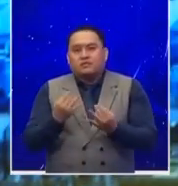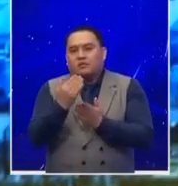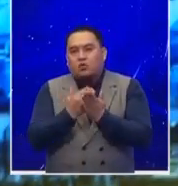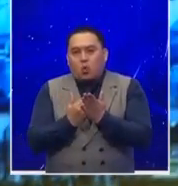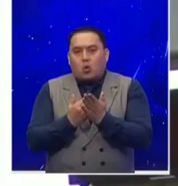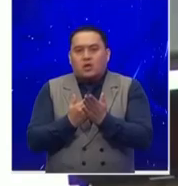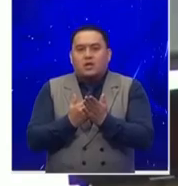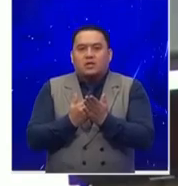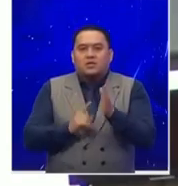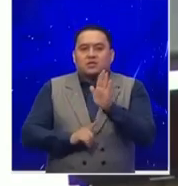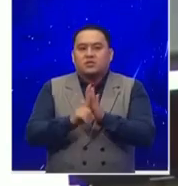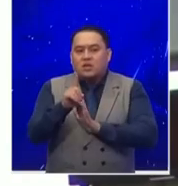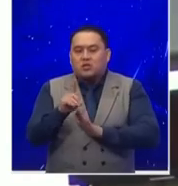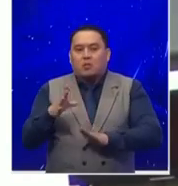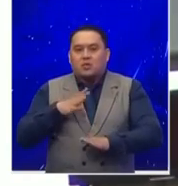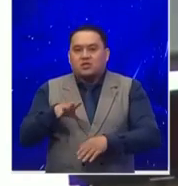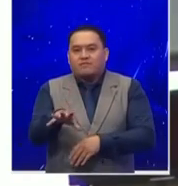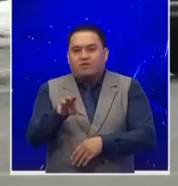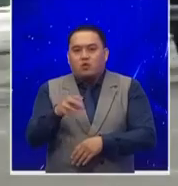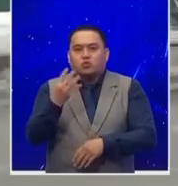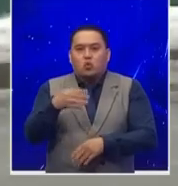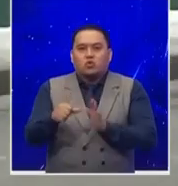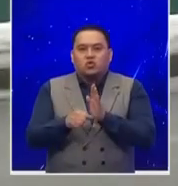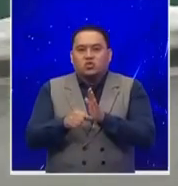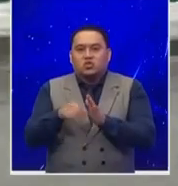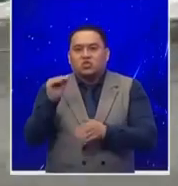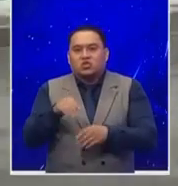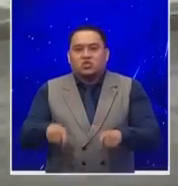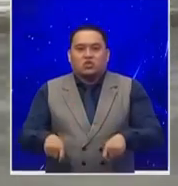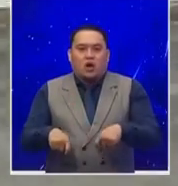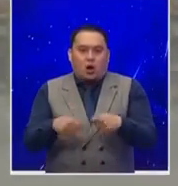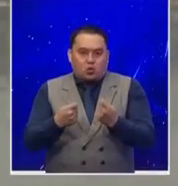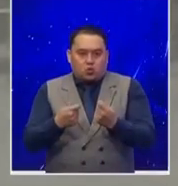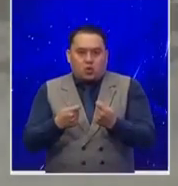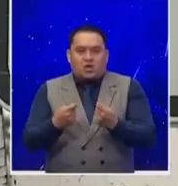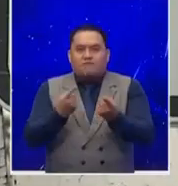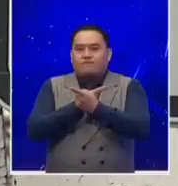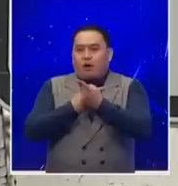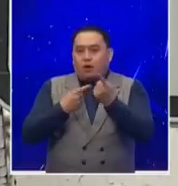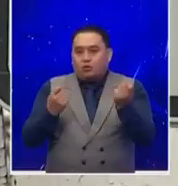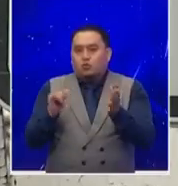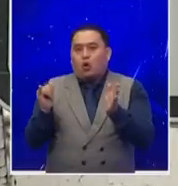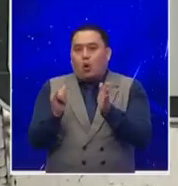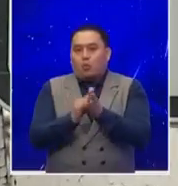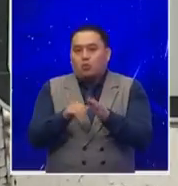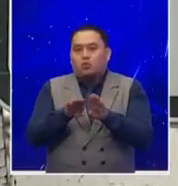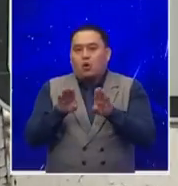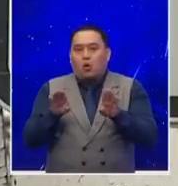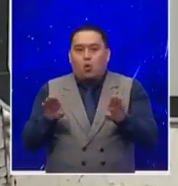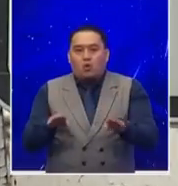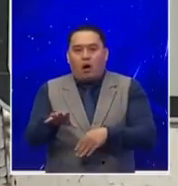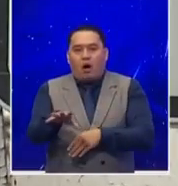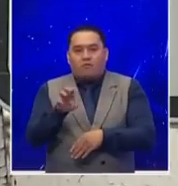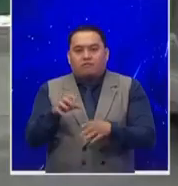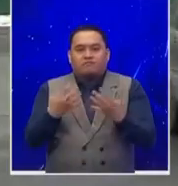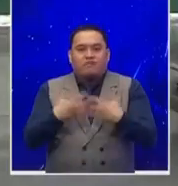статистика. Ими с момента запуска было зафиксировано порядка 46 тысяч нарушений ПДД. Информация с установленных постов в